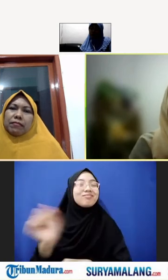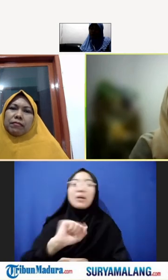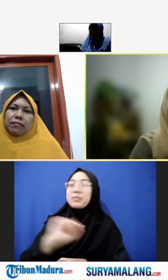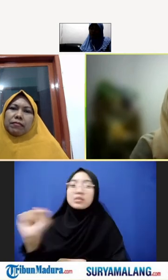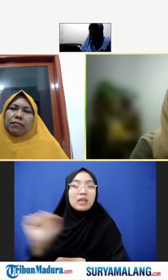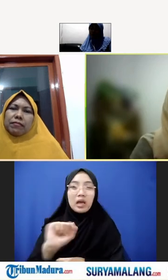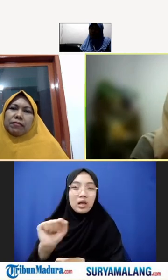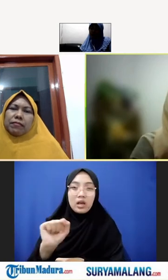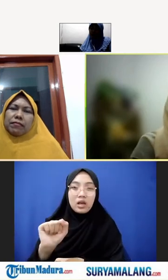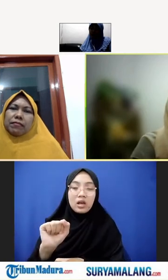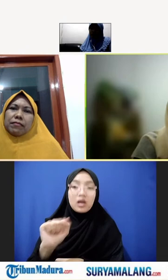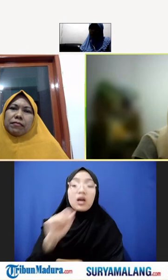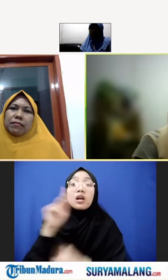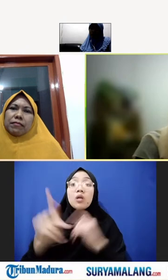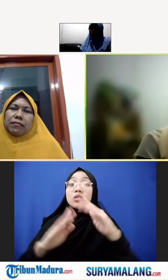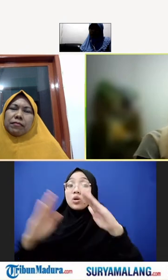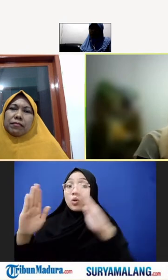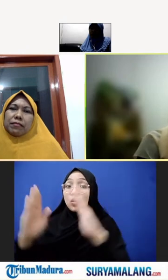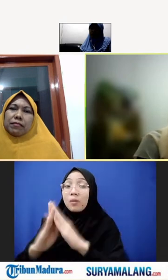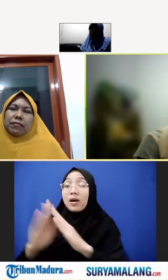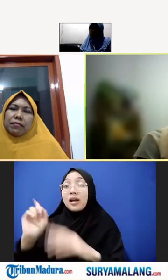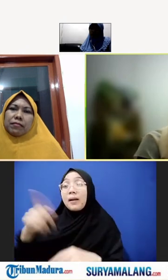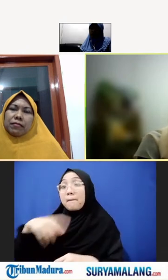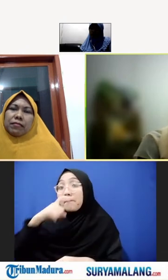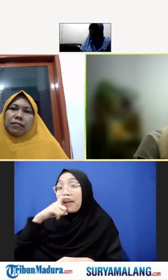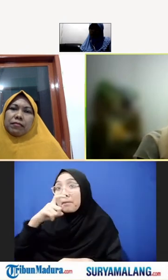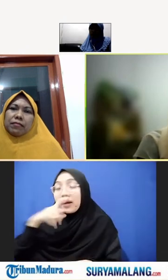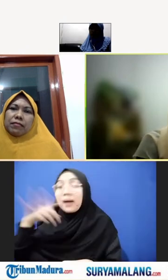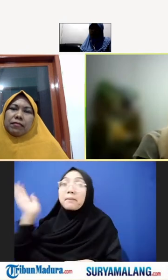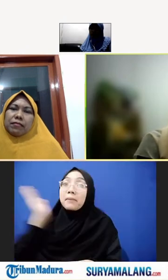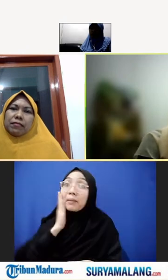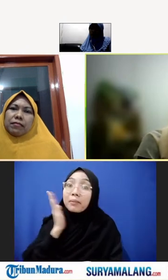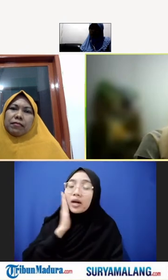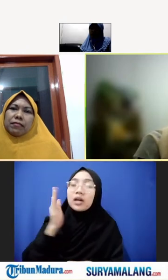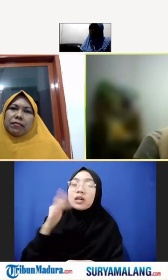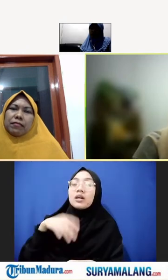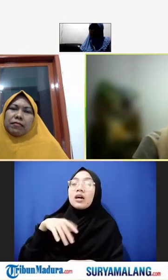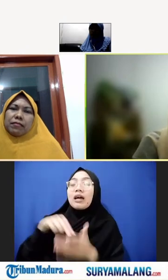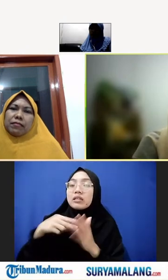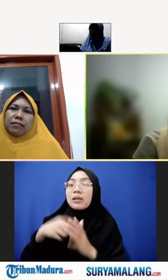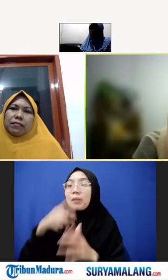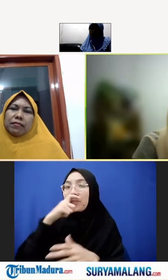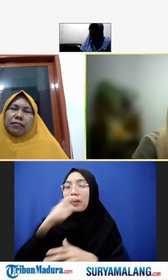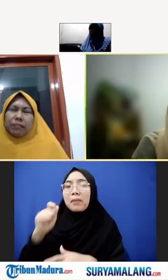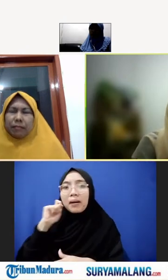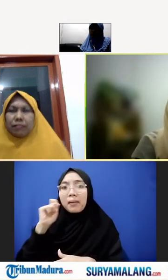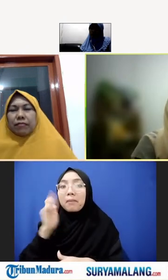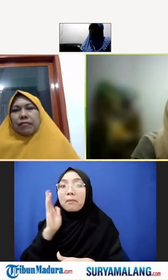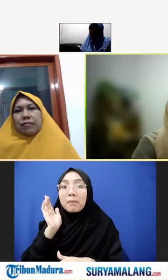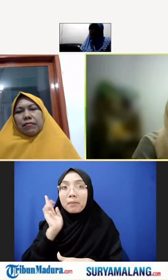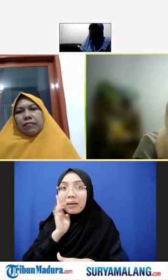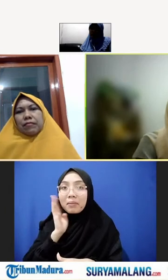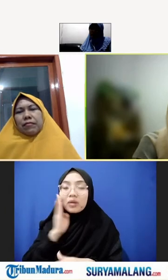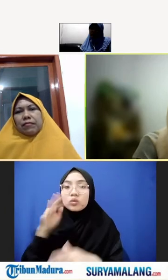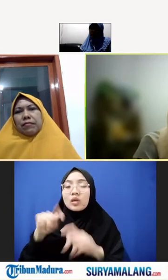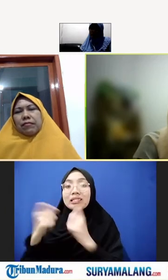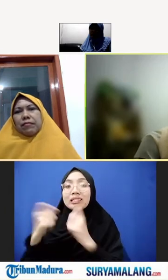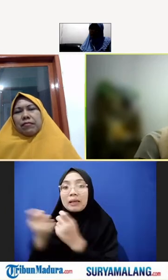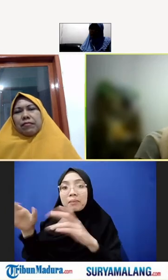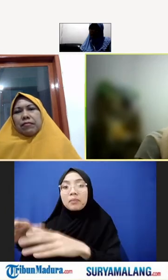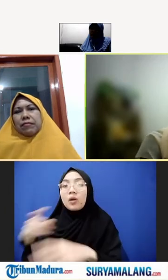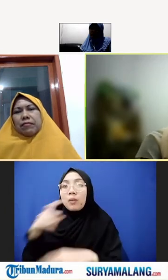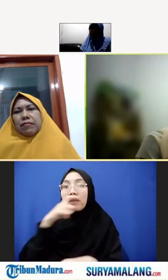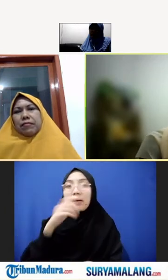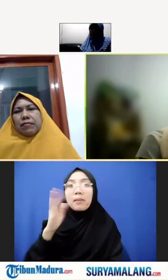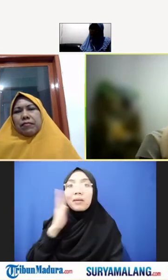Kalau di dalam rumah itu ada papa, ada mama, ya berarti papa dan mama adalah timnya. Kalau ada papa, mama,